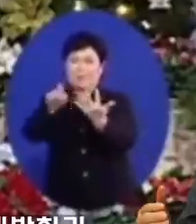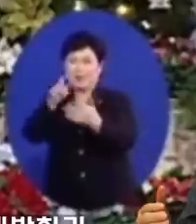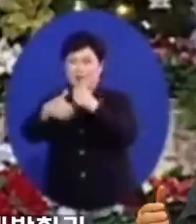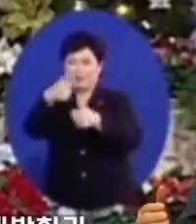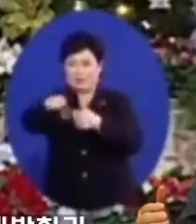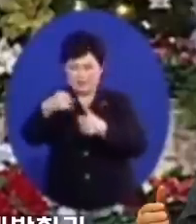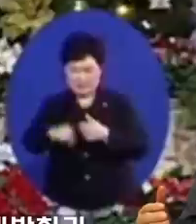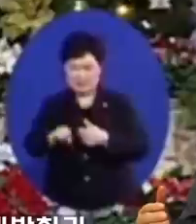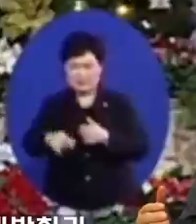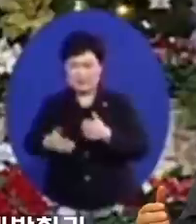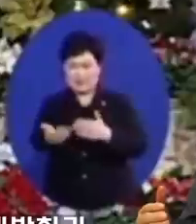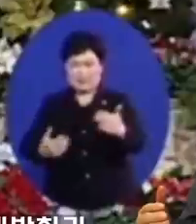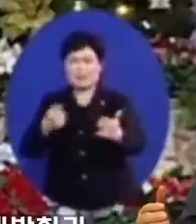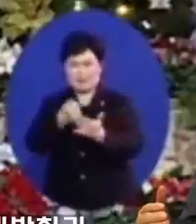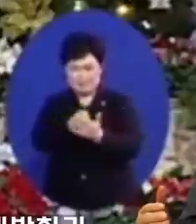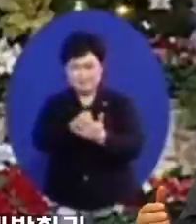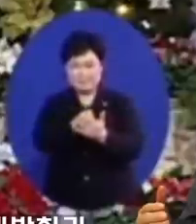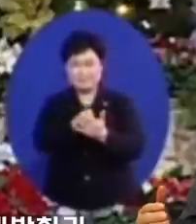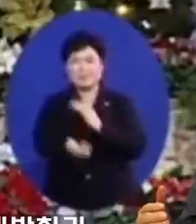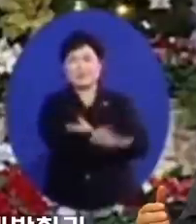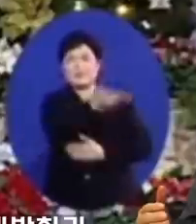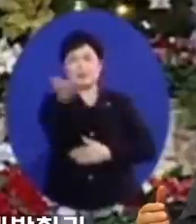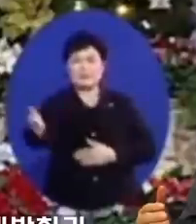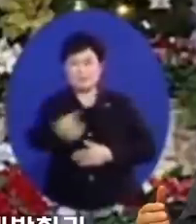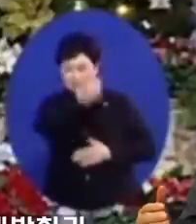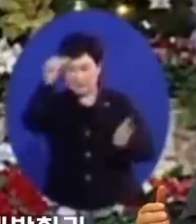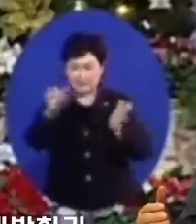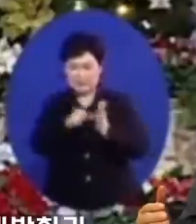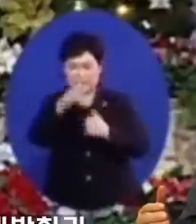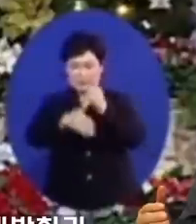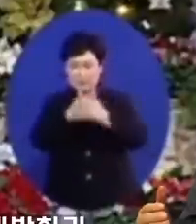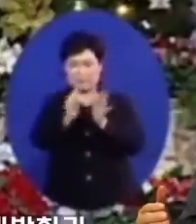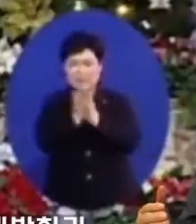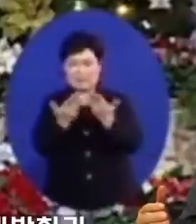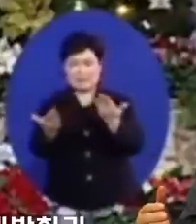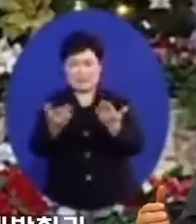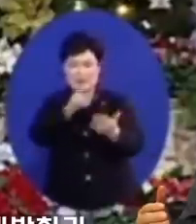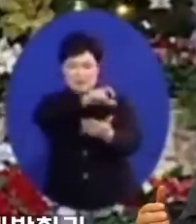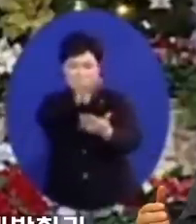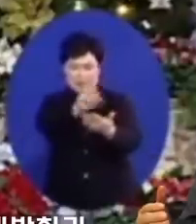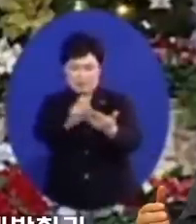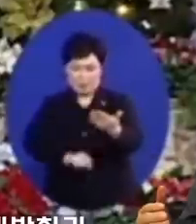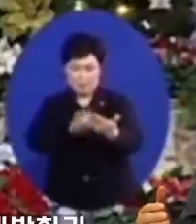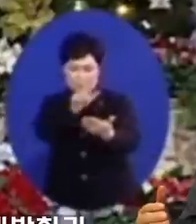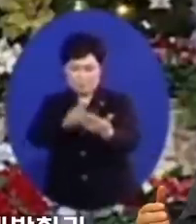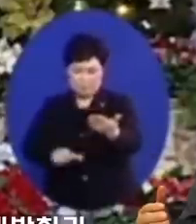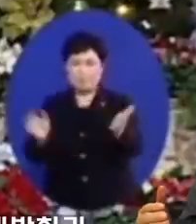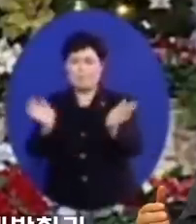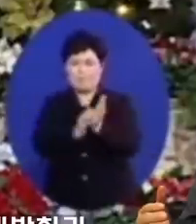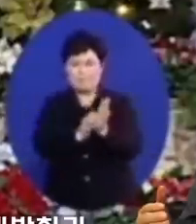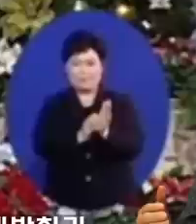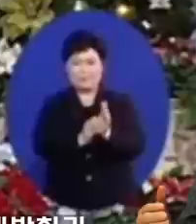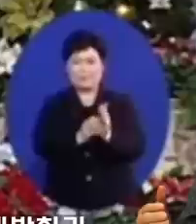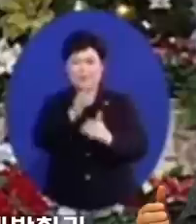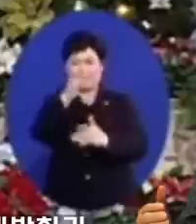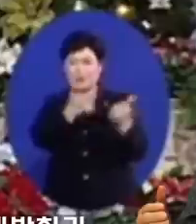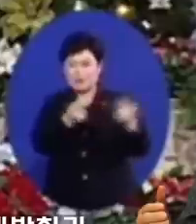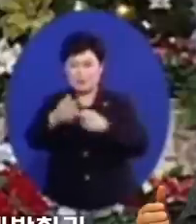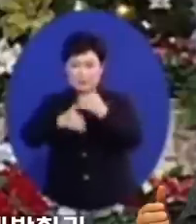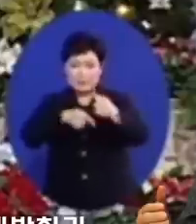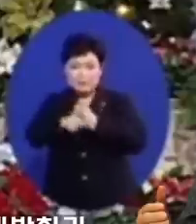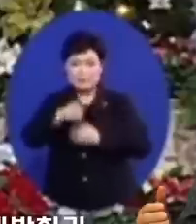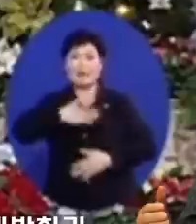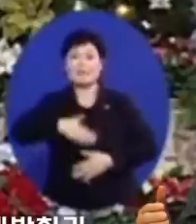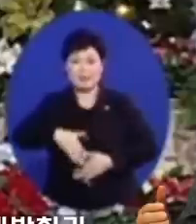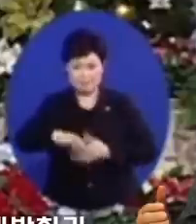되도록 예정을 하시고 여러분의 일생을 하나님이 책에다 기록해 놓았던 것입니다. 그런 하나님의 뜻을